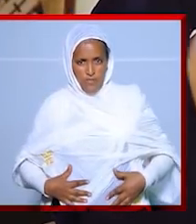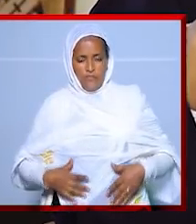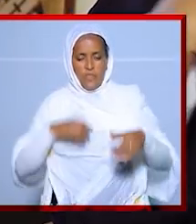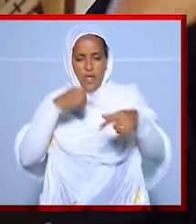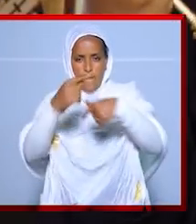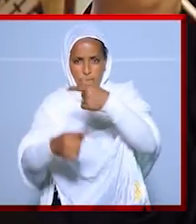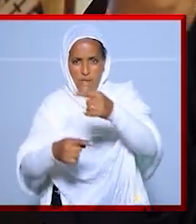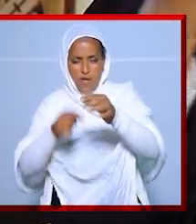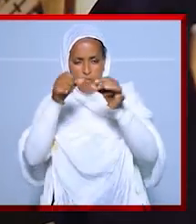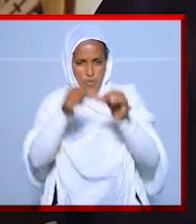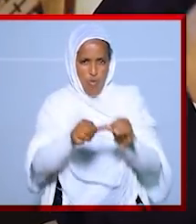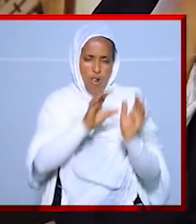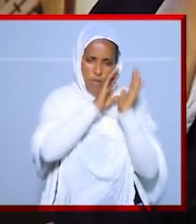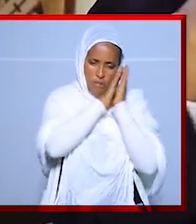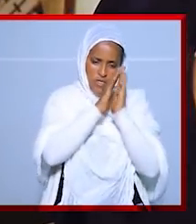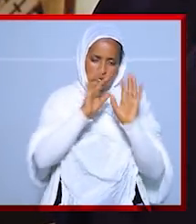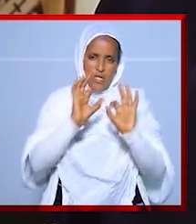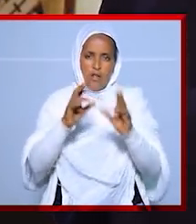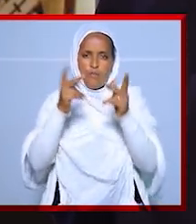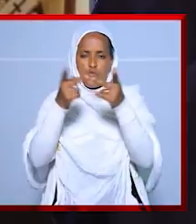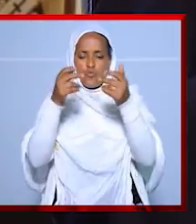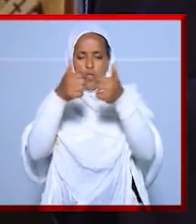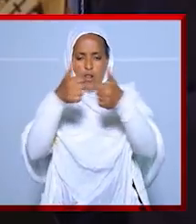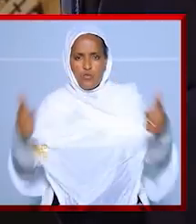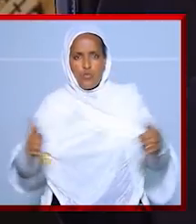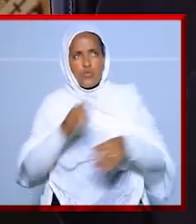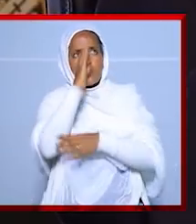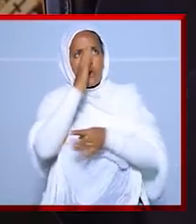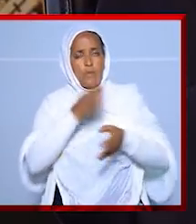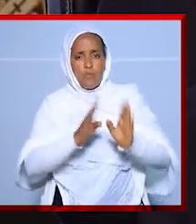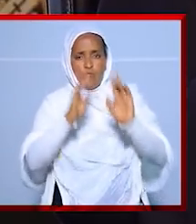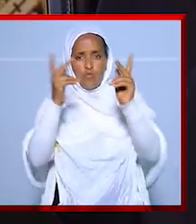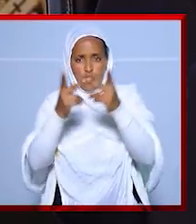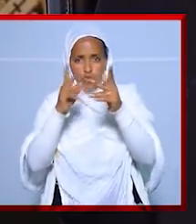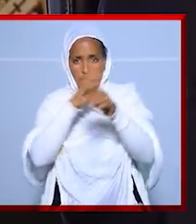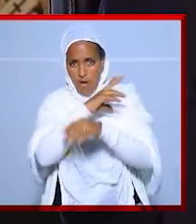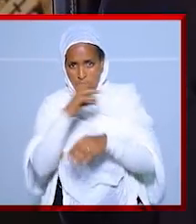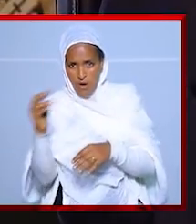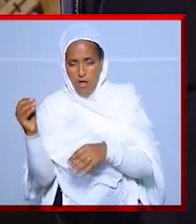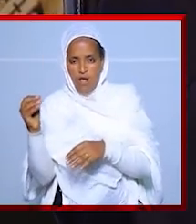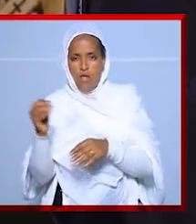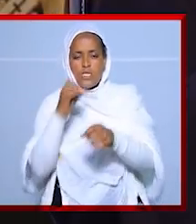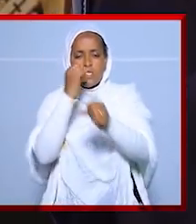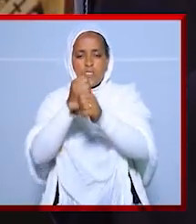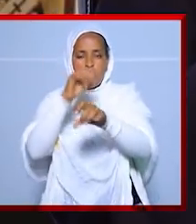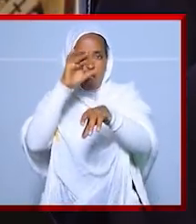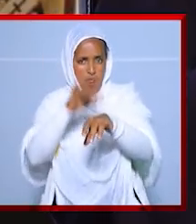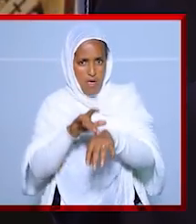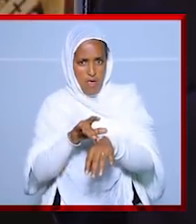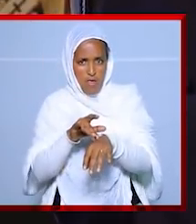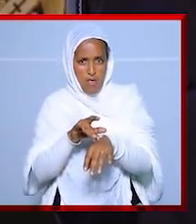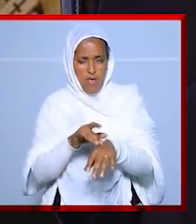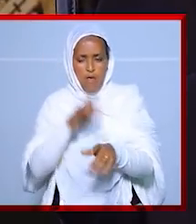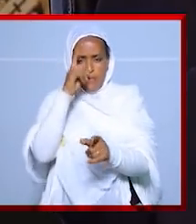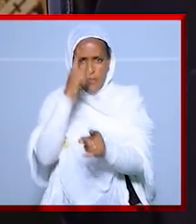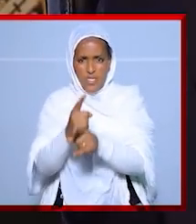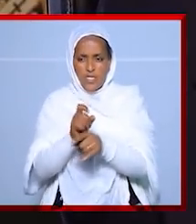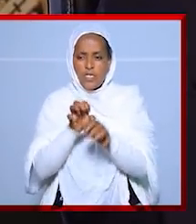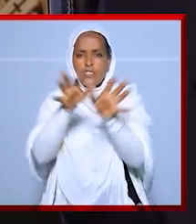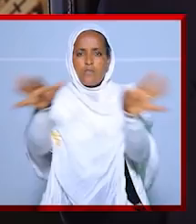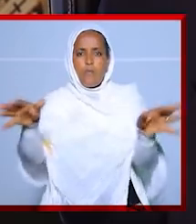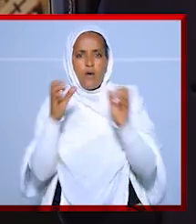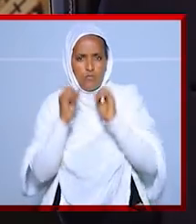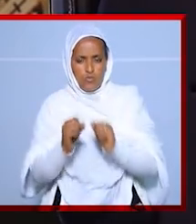አካላችንም መሄድ መዋል ማደር የሌለበትን ቦታ ለይቶ እግዚአብሔር በሚፈቅደው ቦታና ስራ ላይ